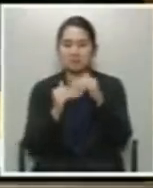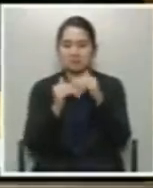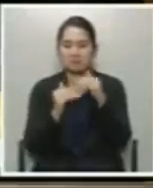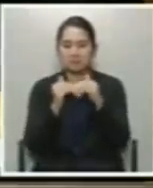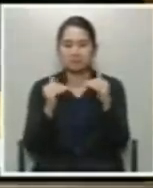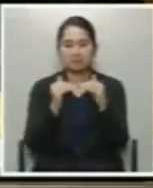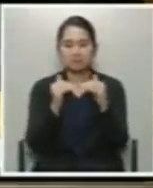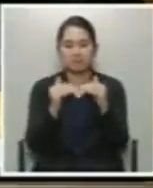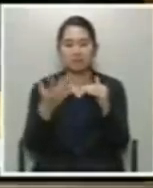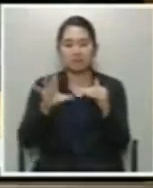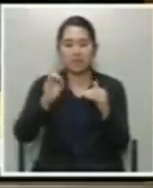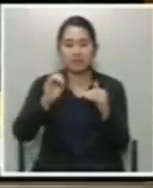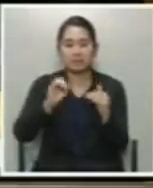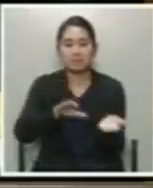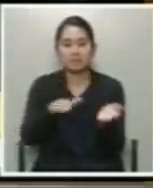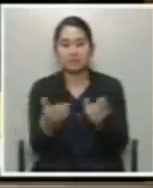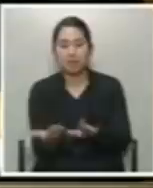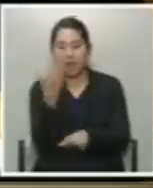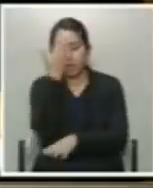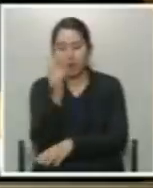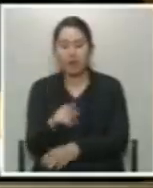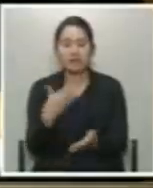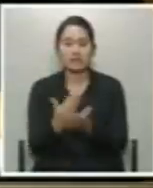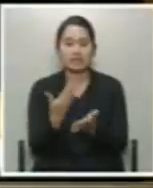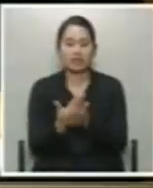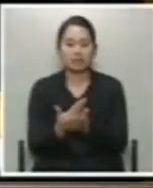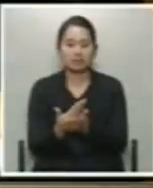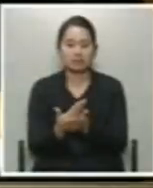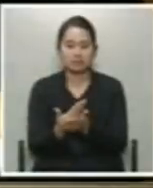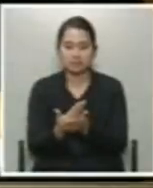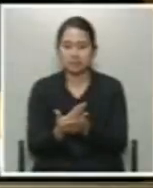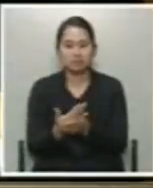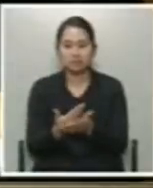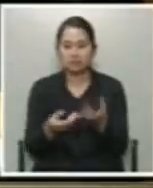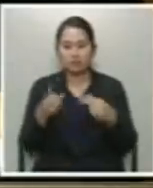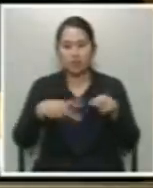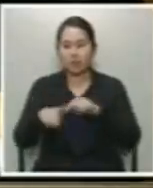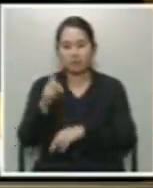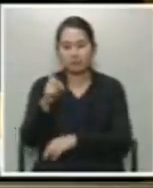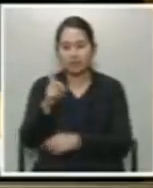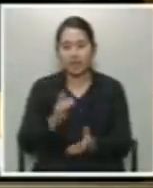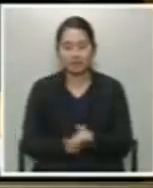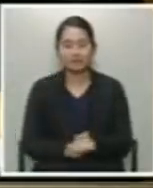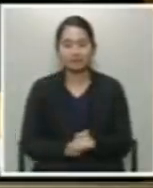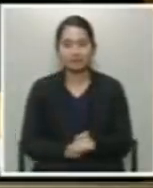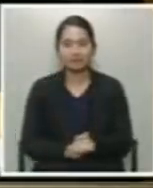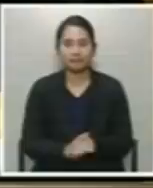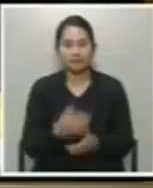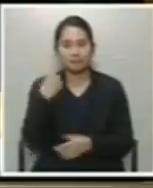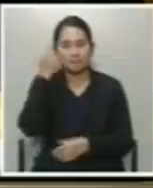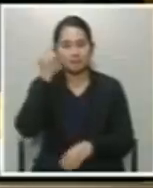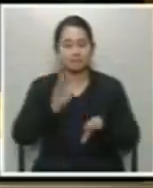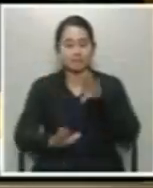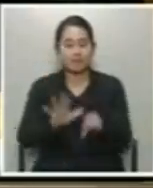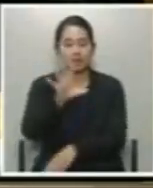80ก็พังแล้วเพราะว่าคุมเงินเฟ้อไม่อยู่คุมทุกอย่างไม่อยู่คิดว่าอัตราสัก65ถึ